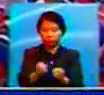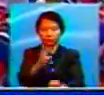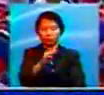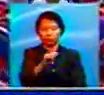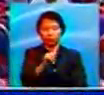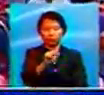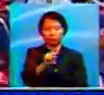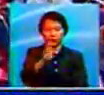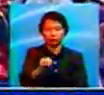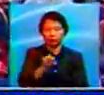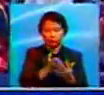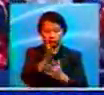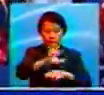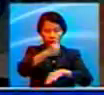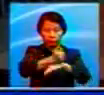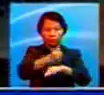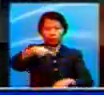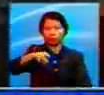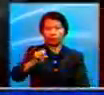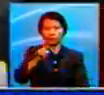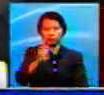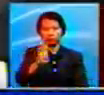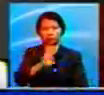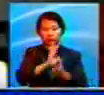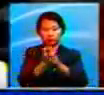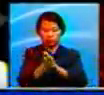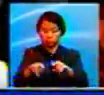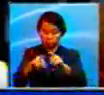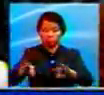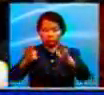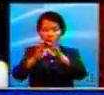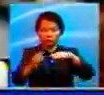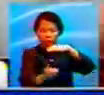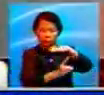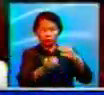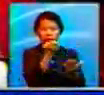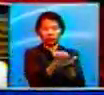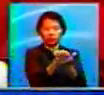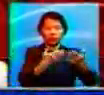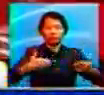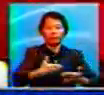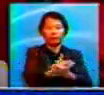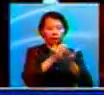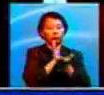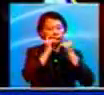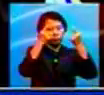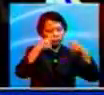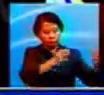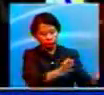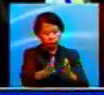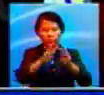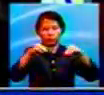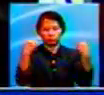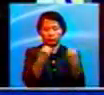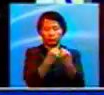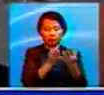MSEM. Melalui penubuhan PNB, ia menjadi satu instrumen penting dasar ekonomi baru yang berjaya membantu menstruktur semula